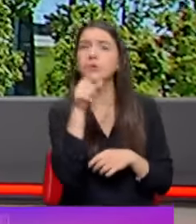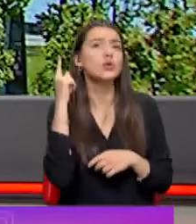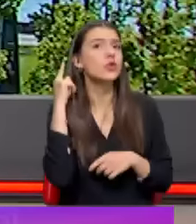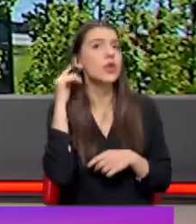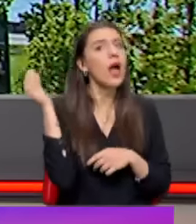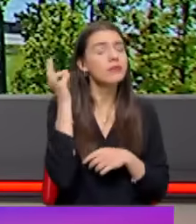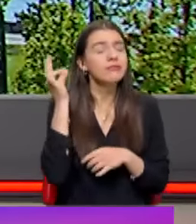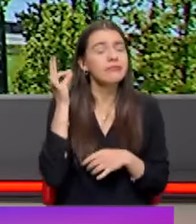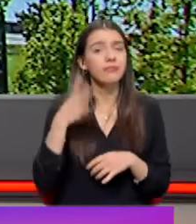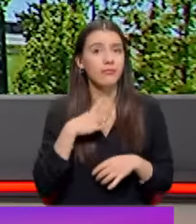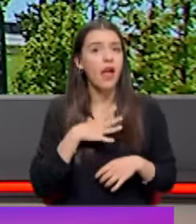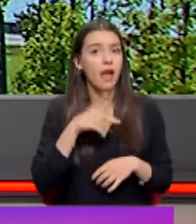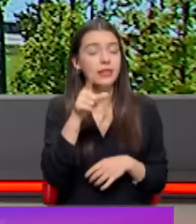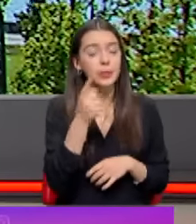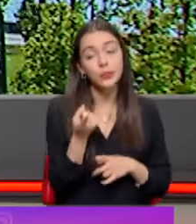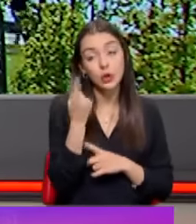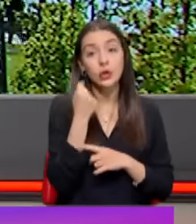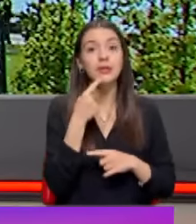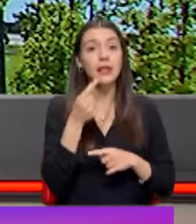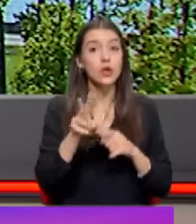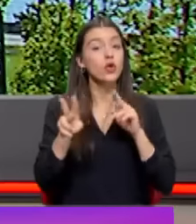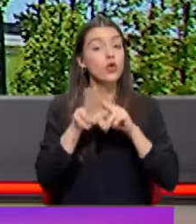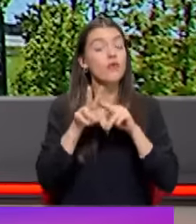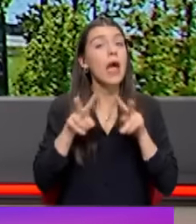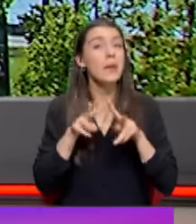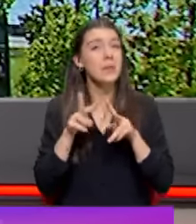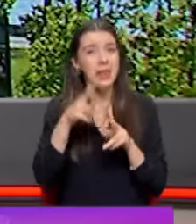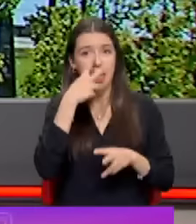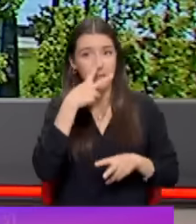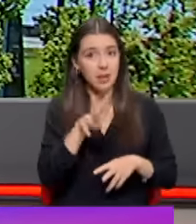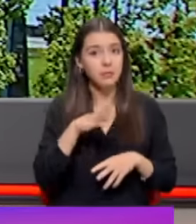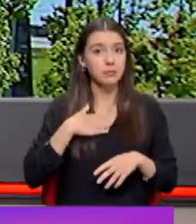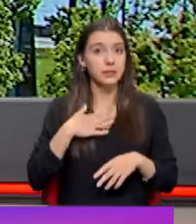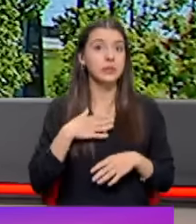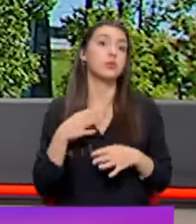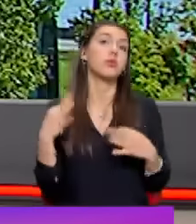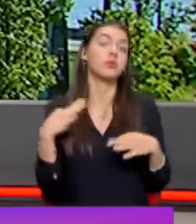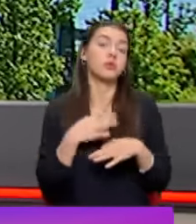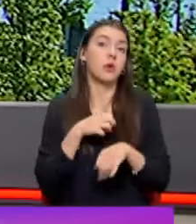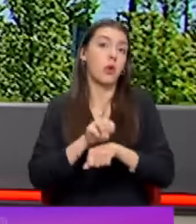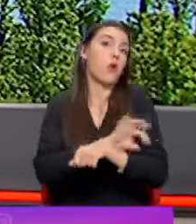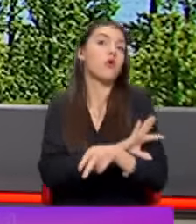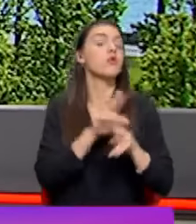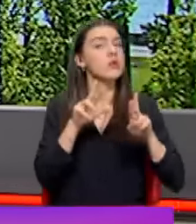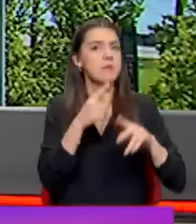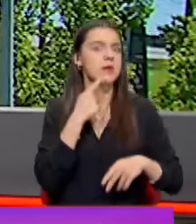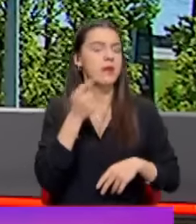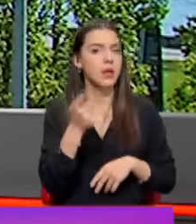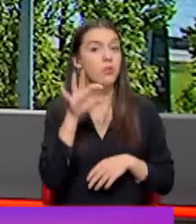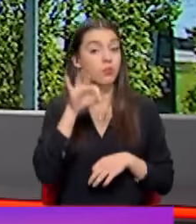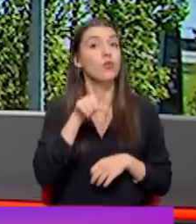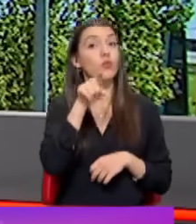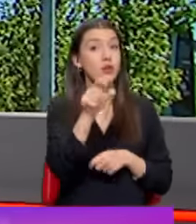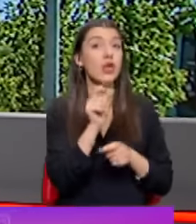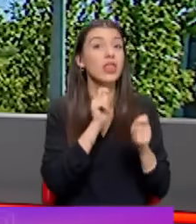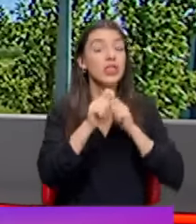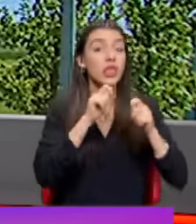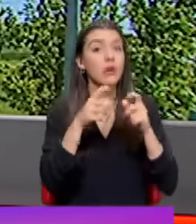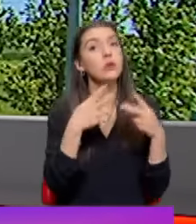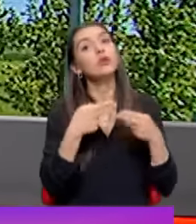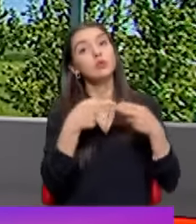Dün itibariyle Haniye dedi ki Kuvayi Milliye benzetmesi bizim için şereftir, onurdur. Bugün bu tartışma uzar, şimdiden